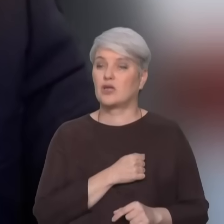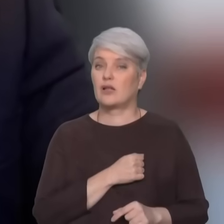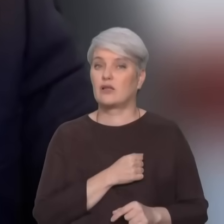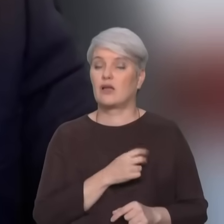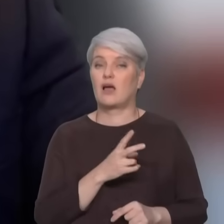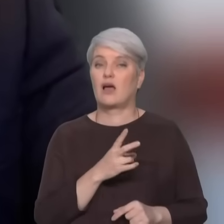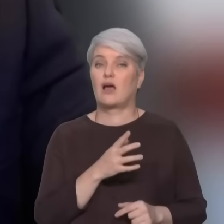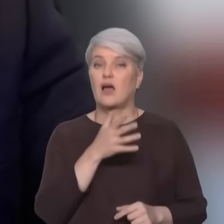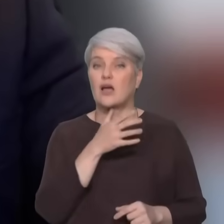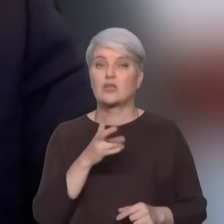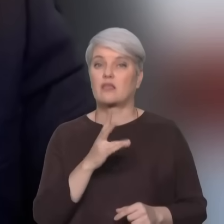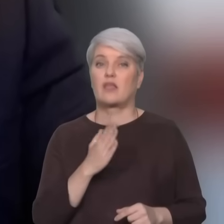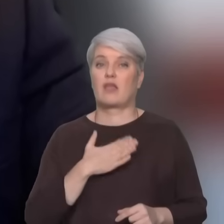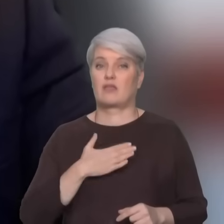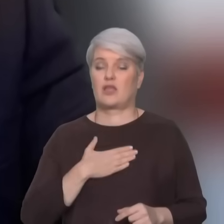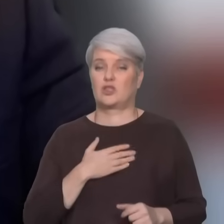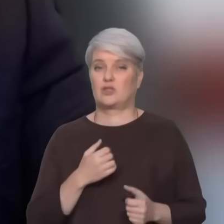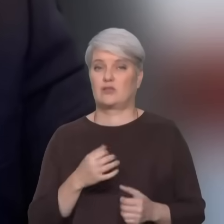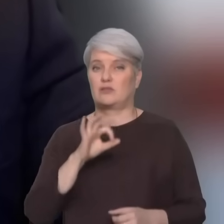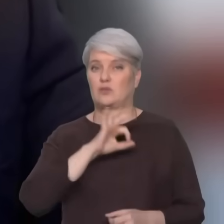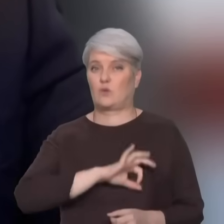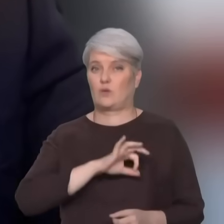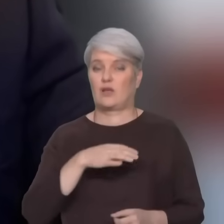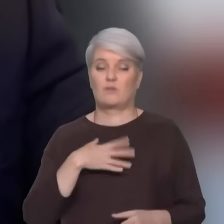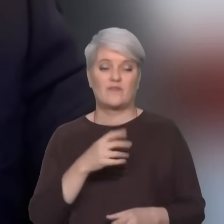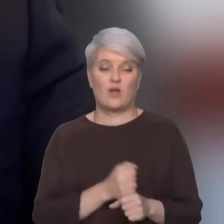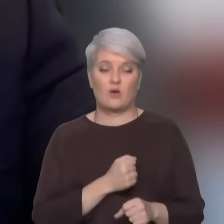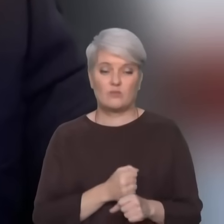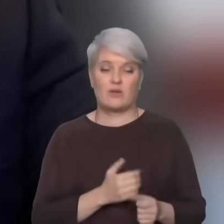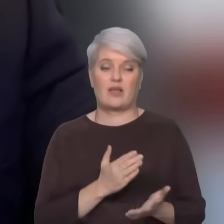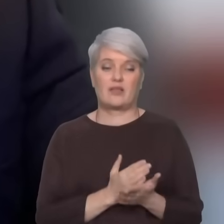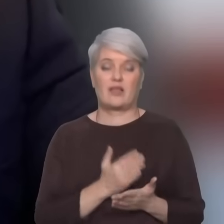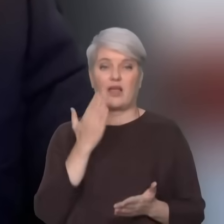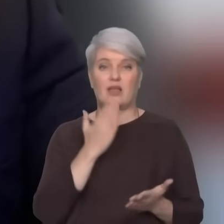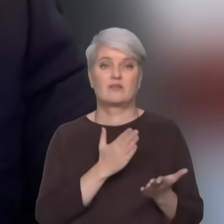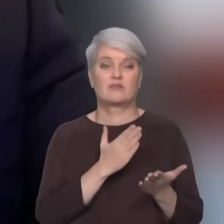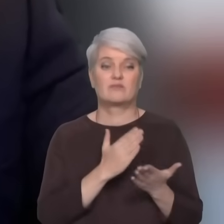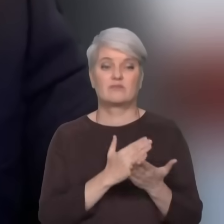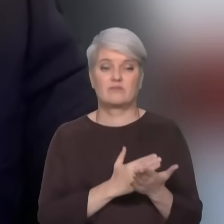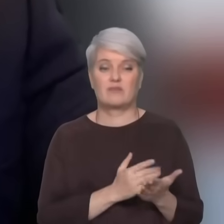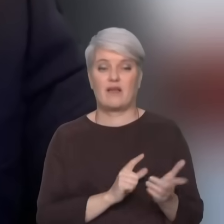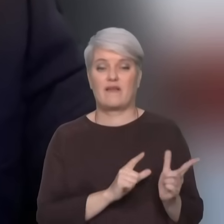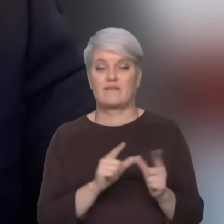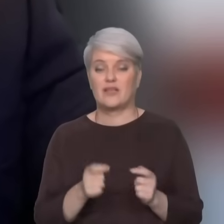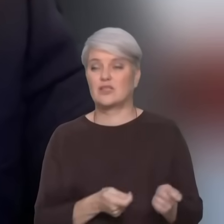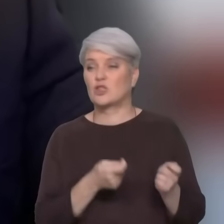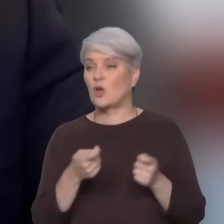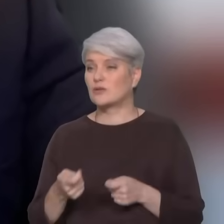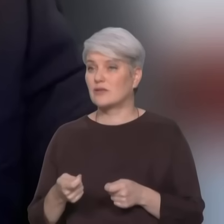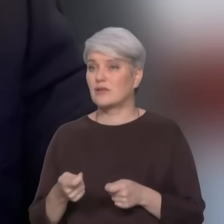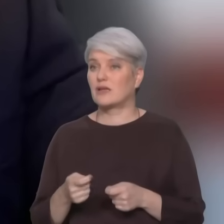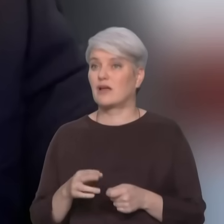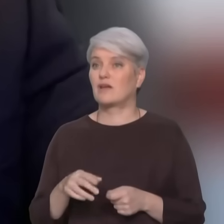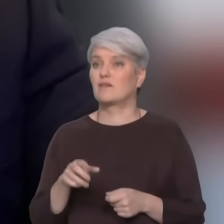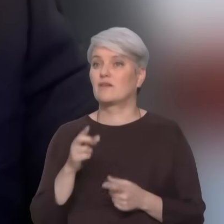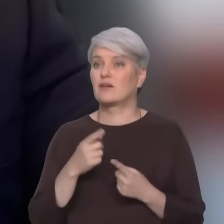стороні. Ми свою роботу виконали, відпрацювали, і у нас повністю є алгоритм вивезення і доставки громадян в